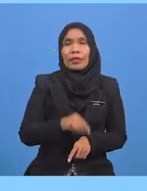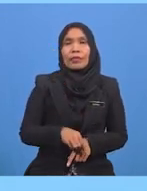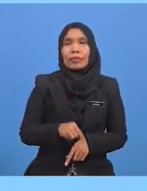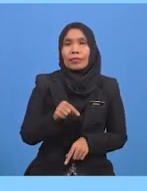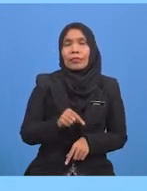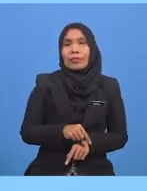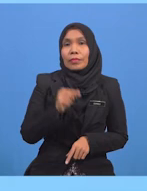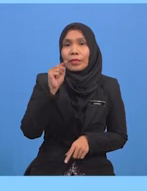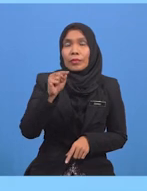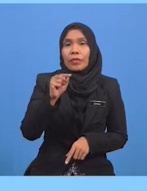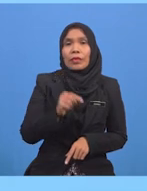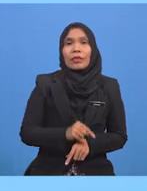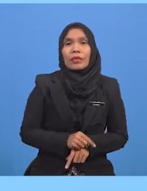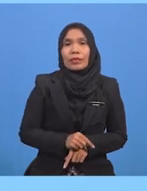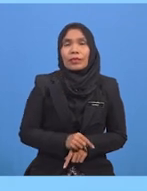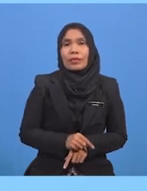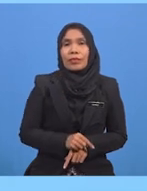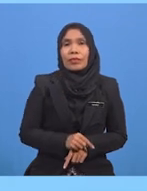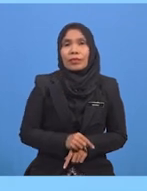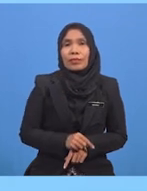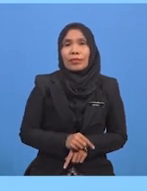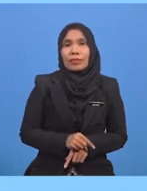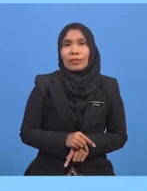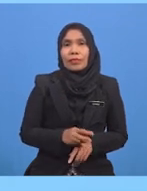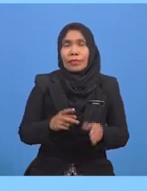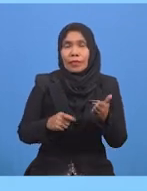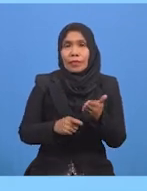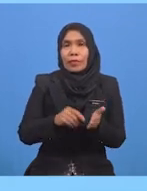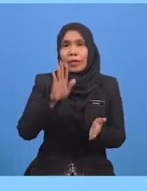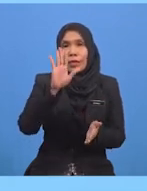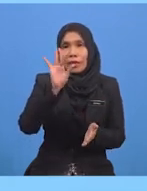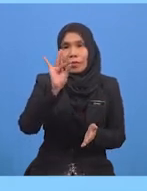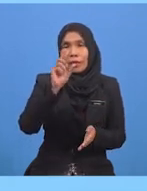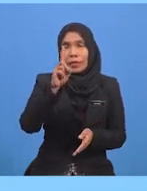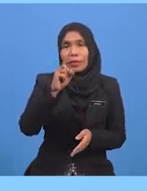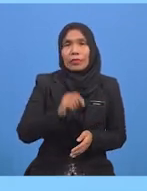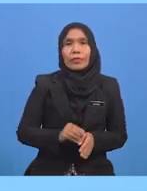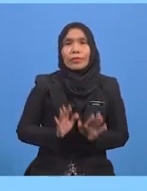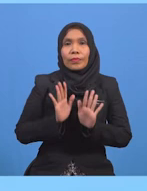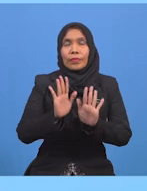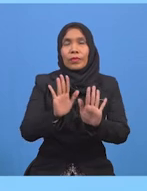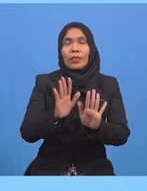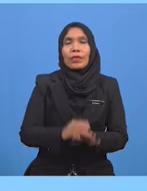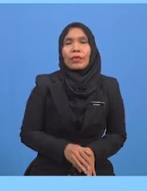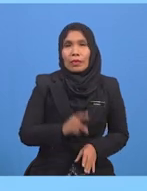46.24 tambah 81 tolak